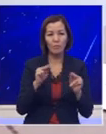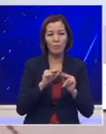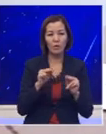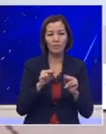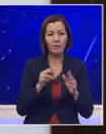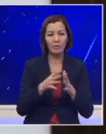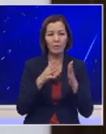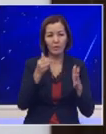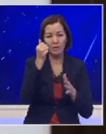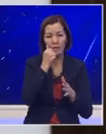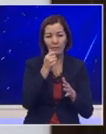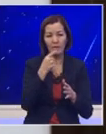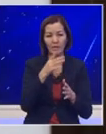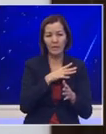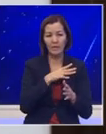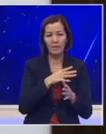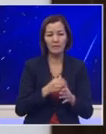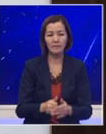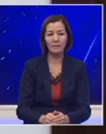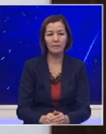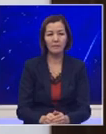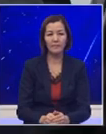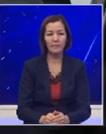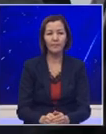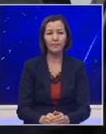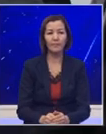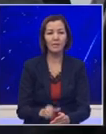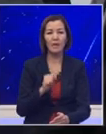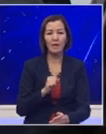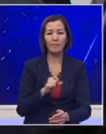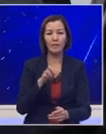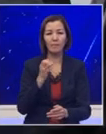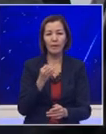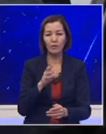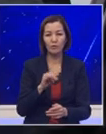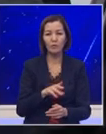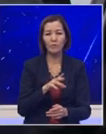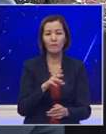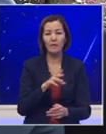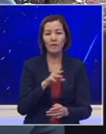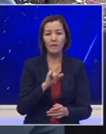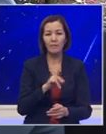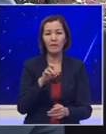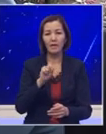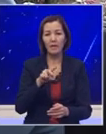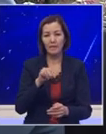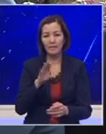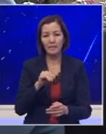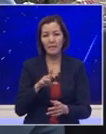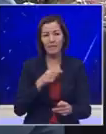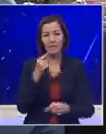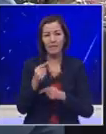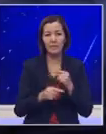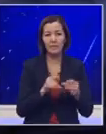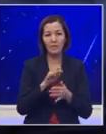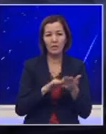қауымына алғысын жеткізіп, ризашылығын білдірді. Оларды Ахмет Байтұрсынов, Ыбырай Алтынсарин сынды ағартушылардың ізін жалғаушы деп